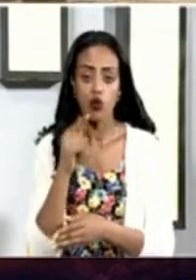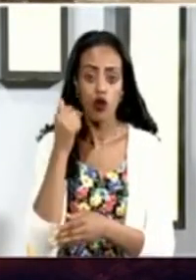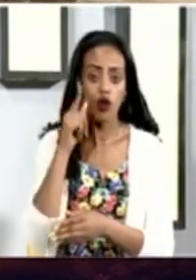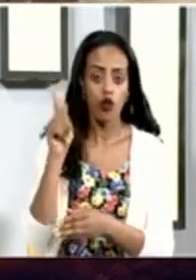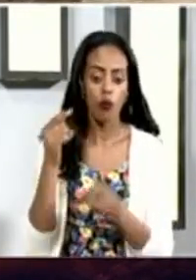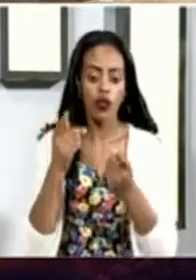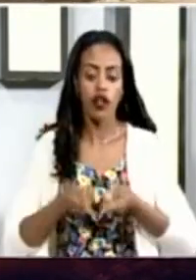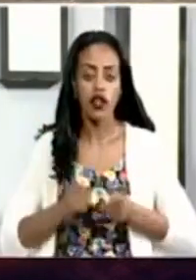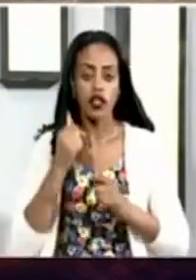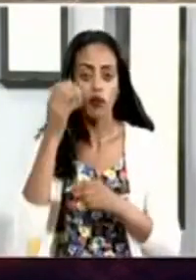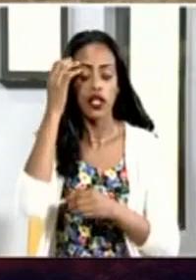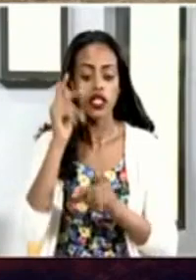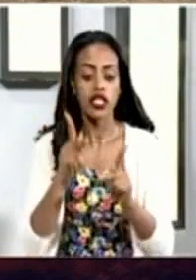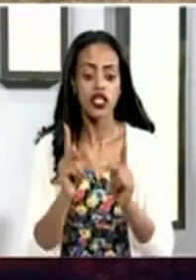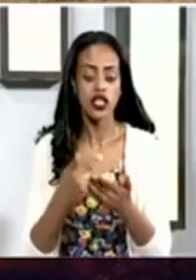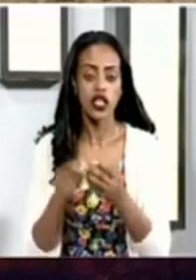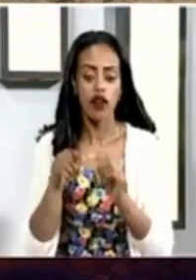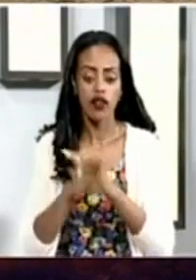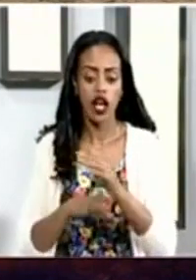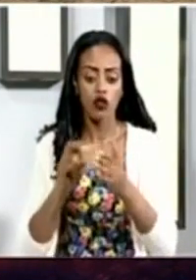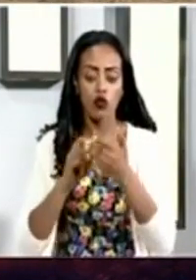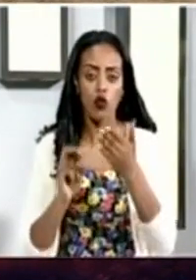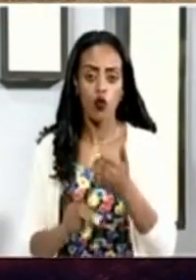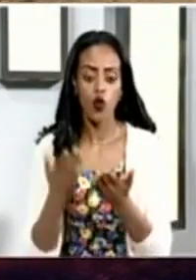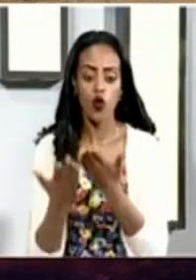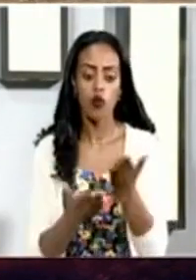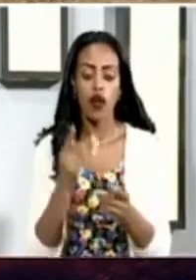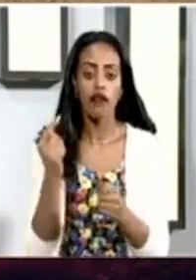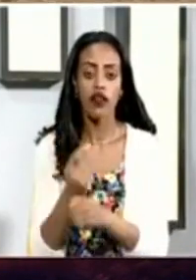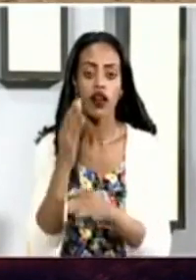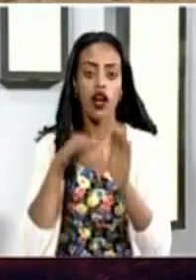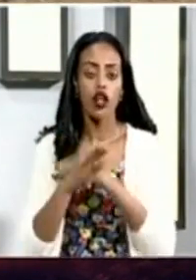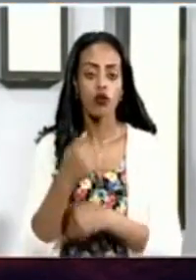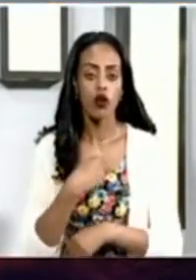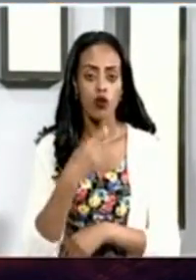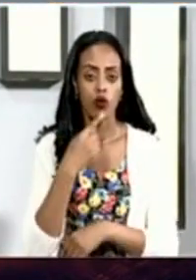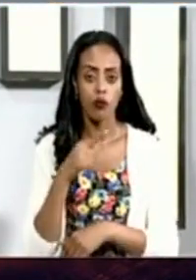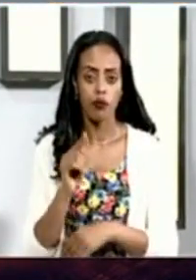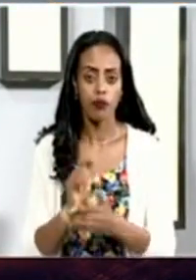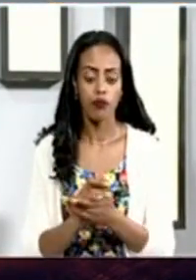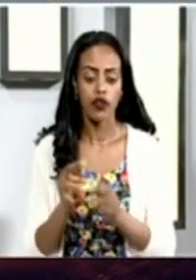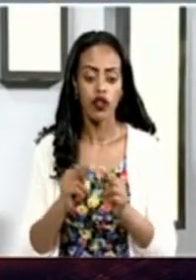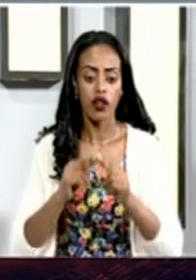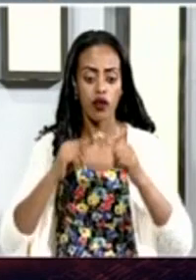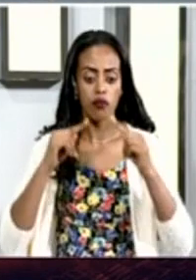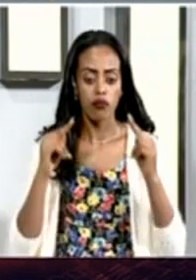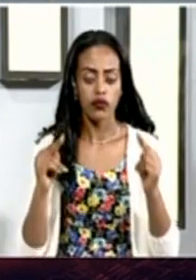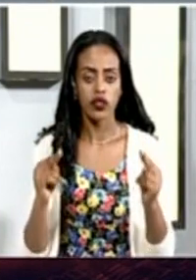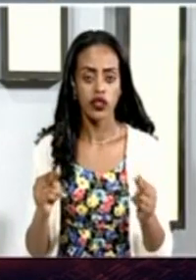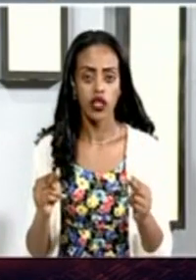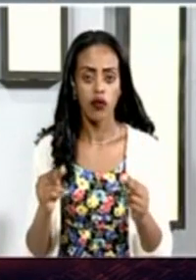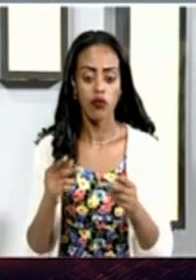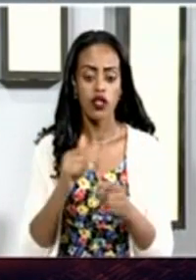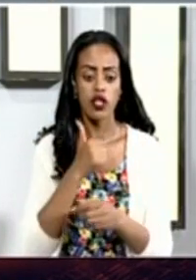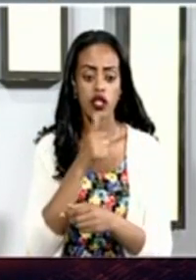منقست تقراي نتز مروس وهزبي ناب تحت وريدون مقلقال ناب تقبار كاعتو اللو ويلوم تعامي